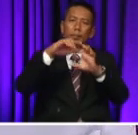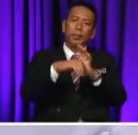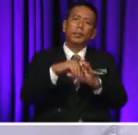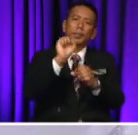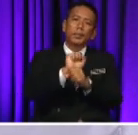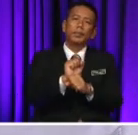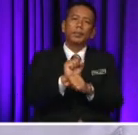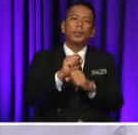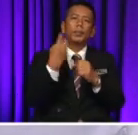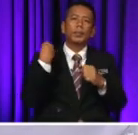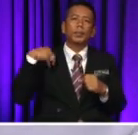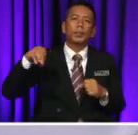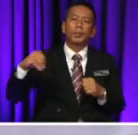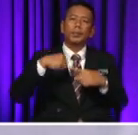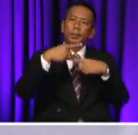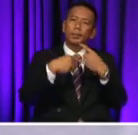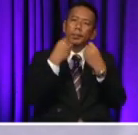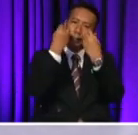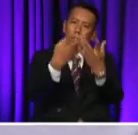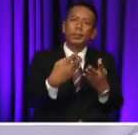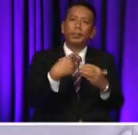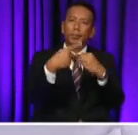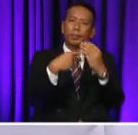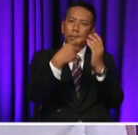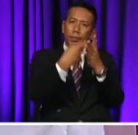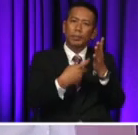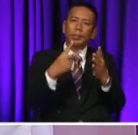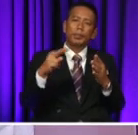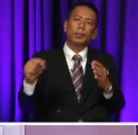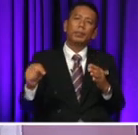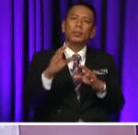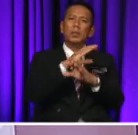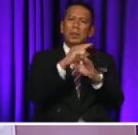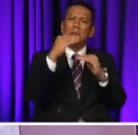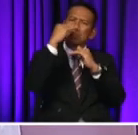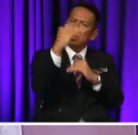mereka baik bisa penghargaan ia tidak terlalu